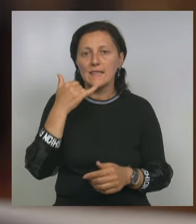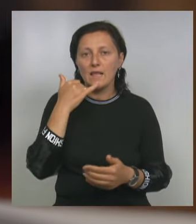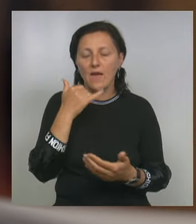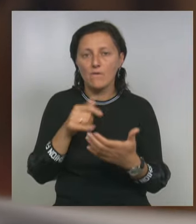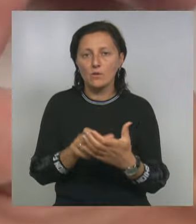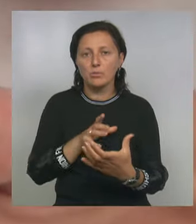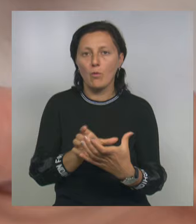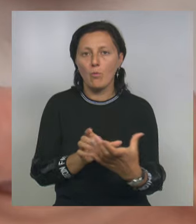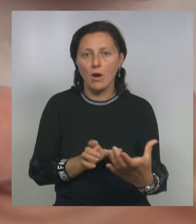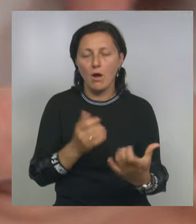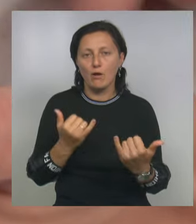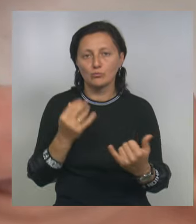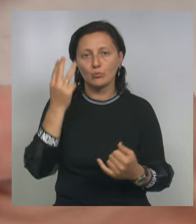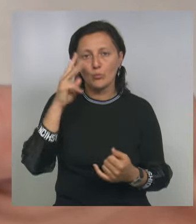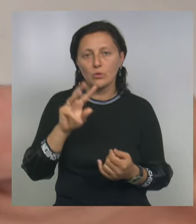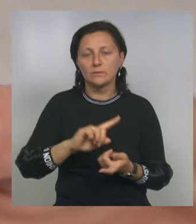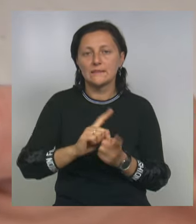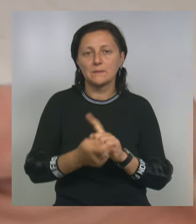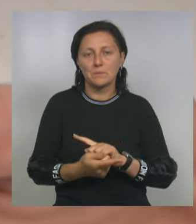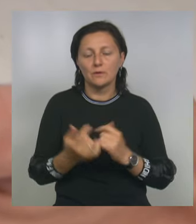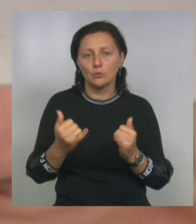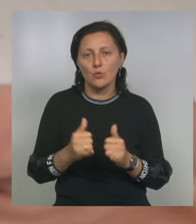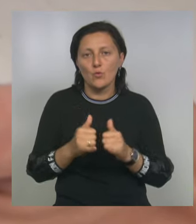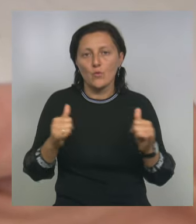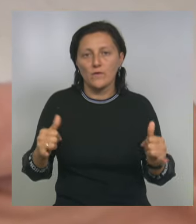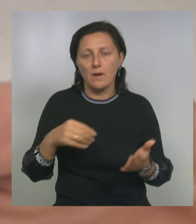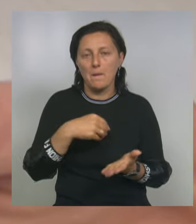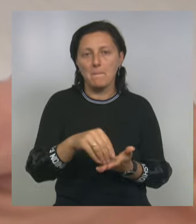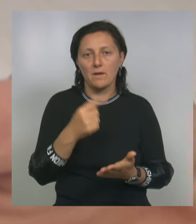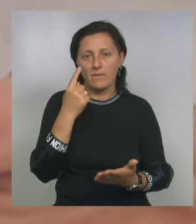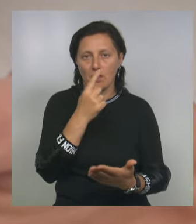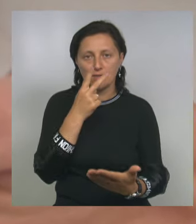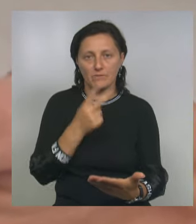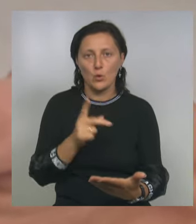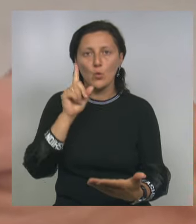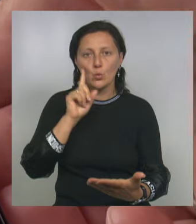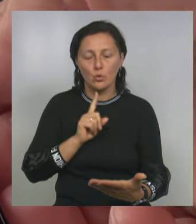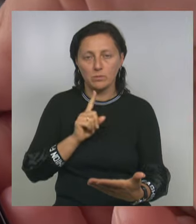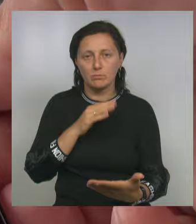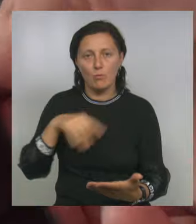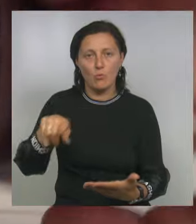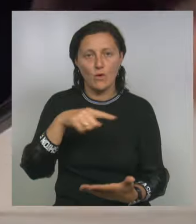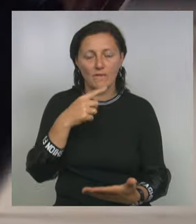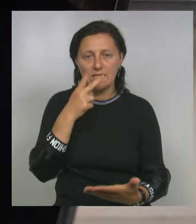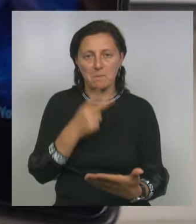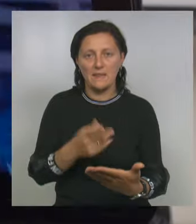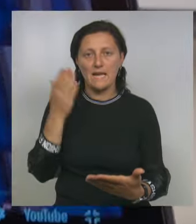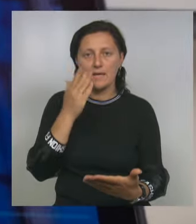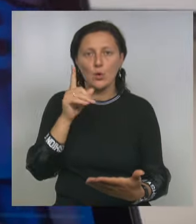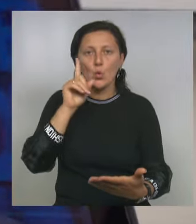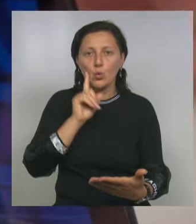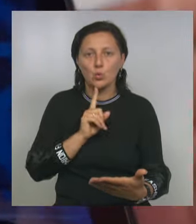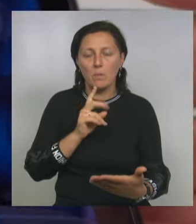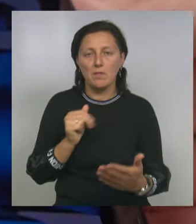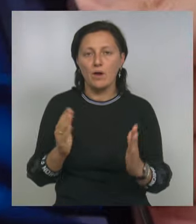но тренды изменились. В России стремительно растет репертуар визуального контента. Многие пользователи считают, что смотреть кино комфортнее на